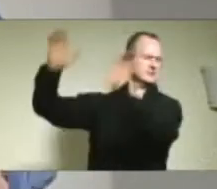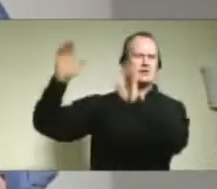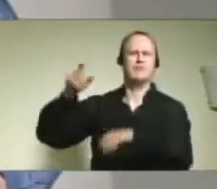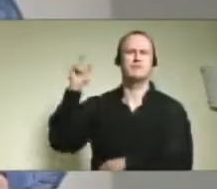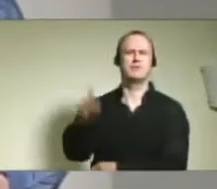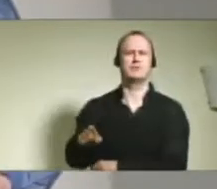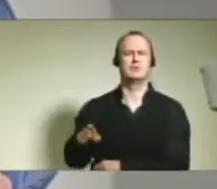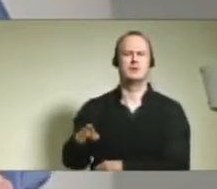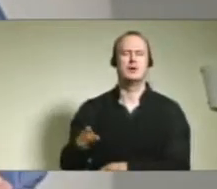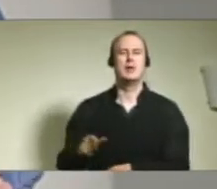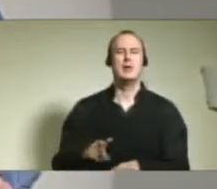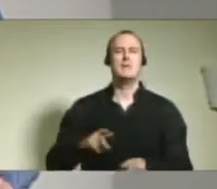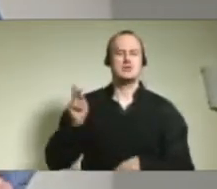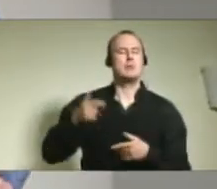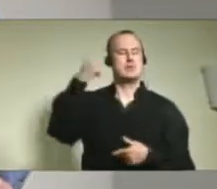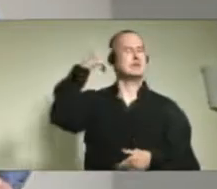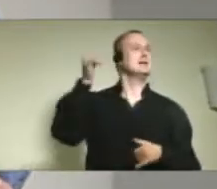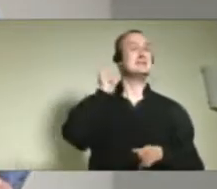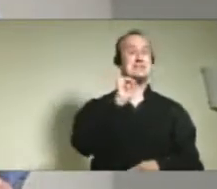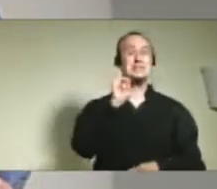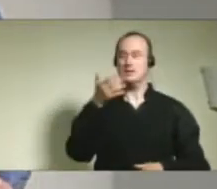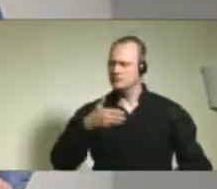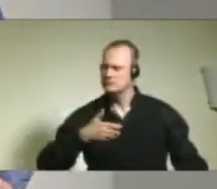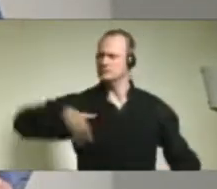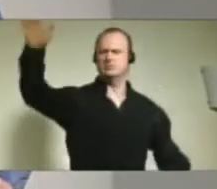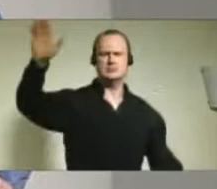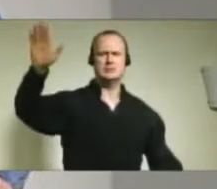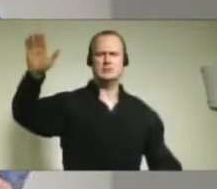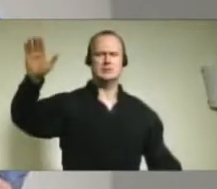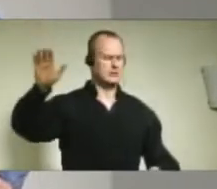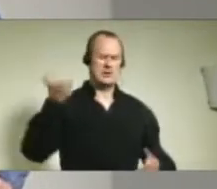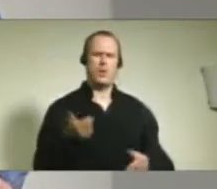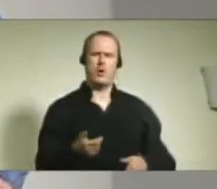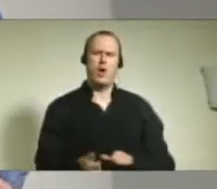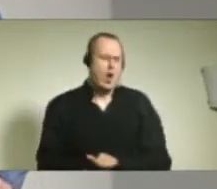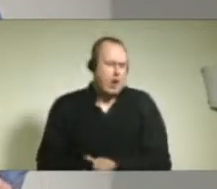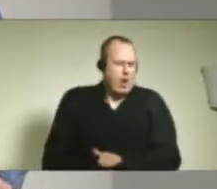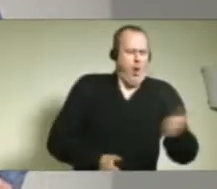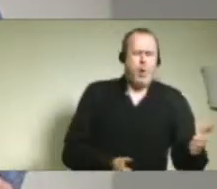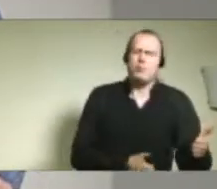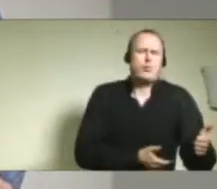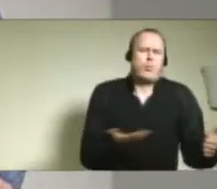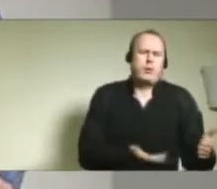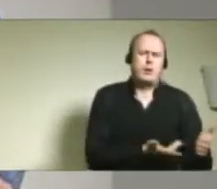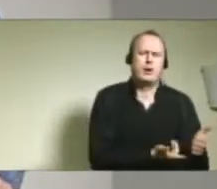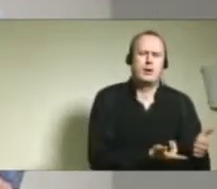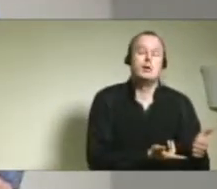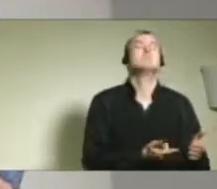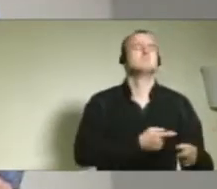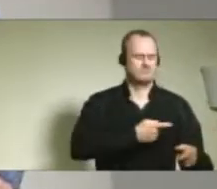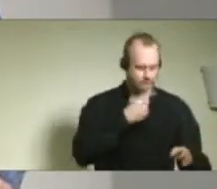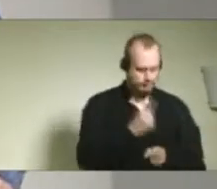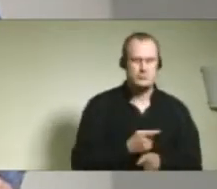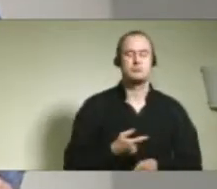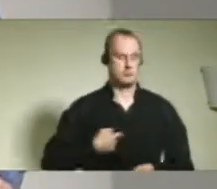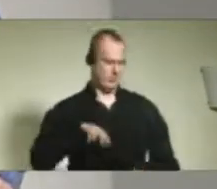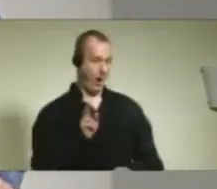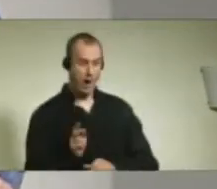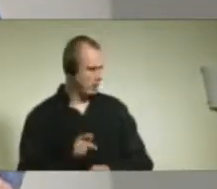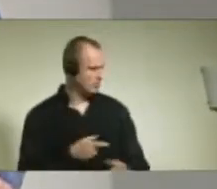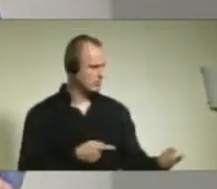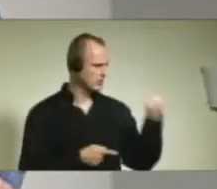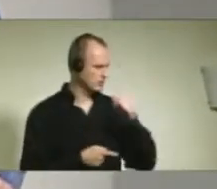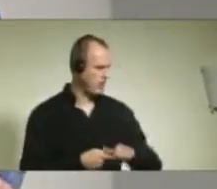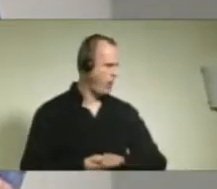avoir comme alternative? Et nous avons décidé de monter une manifestation devant